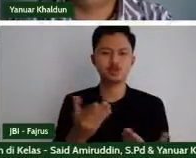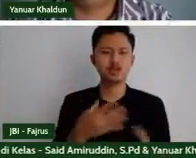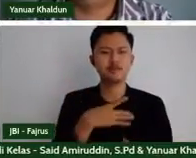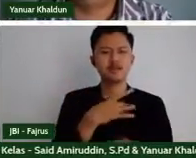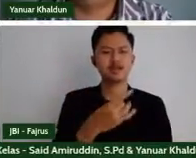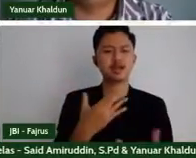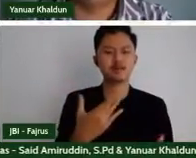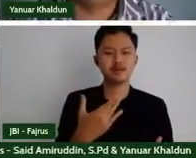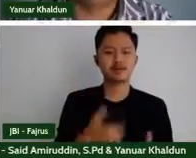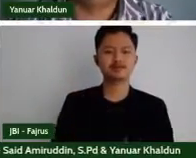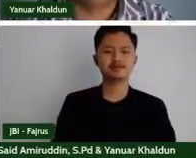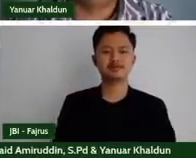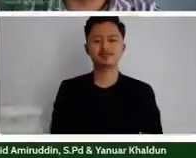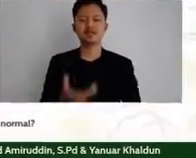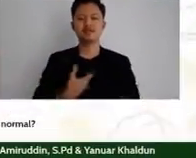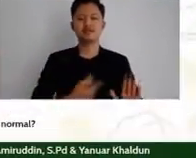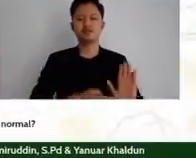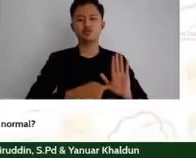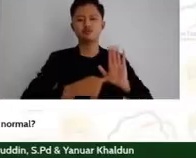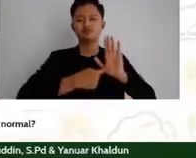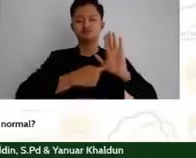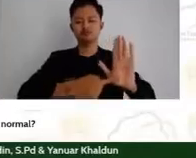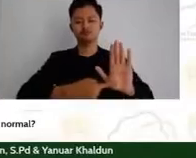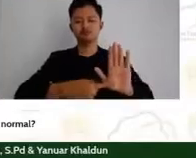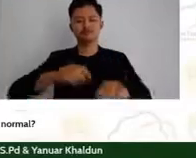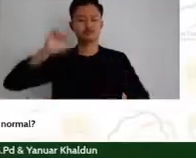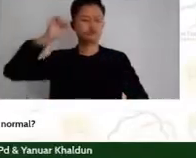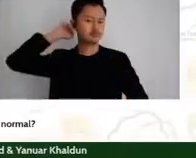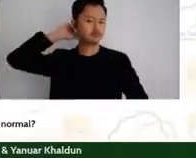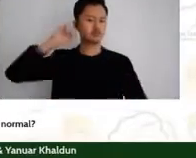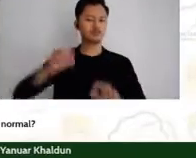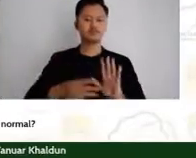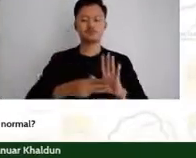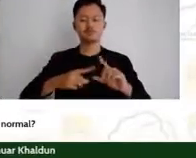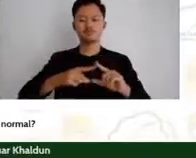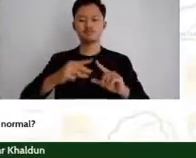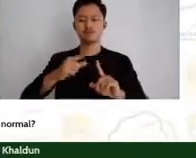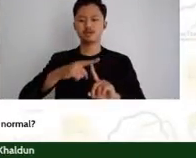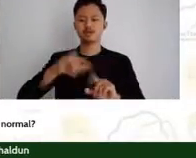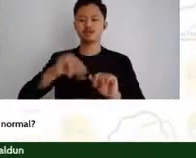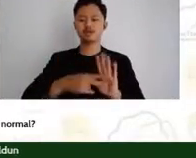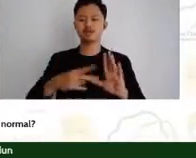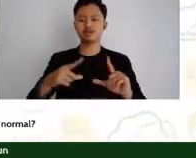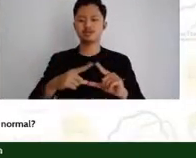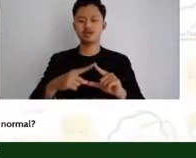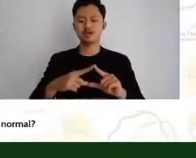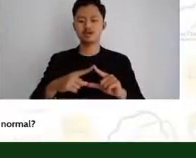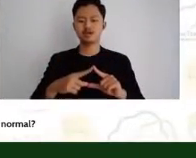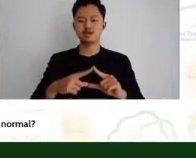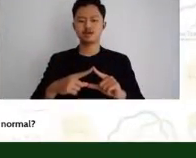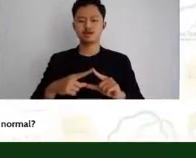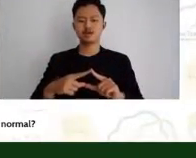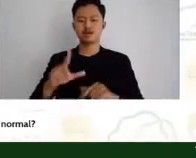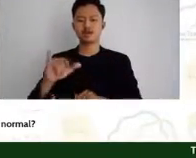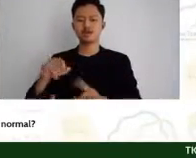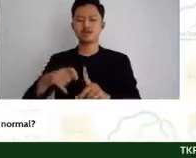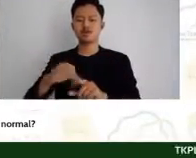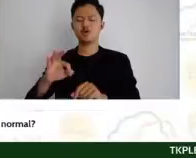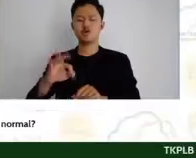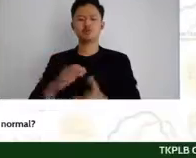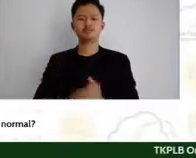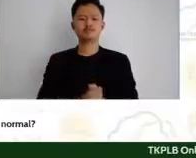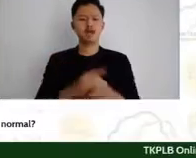saya tampilkan dulu nih dari Ibu Martina Liko. Apakah penilaian untuk